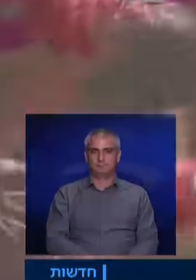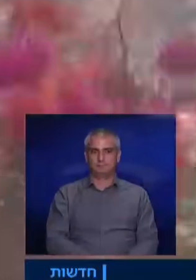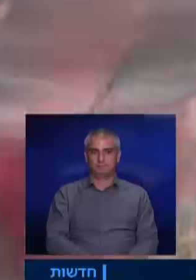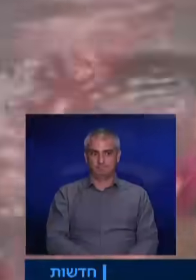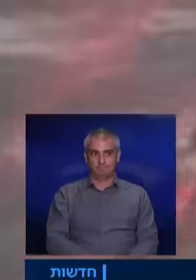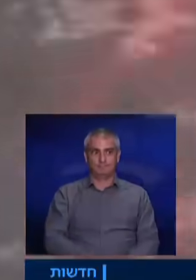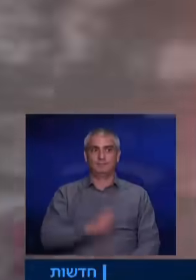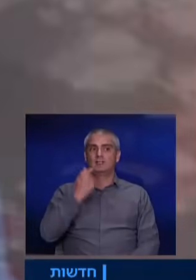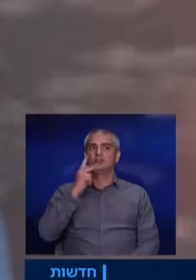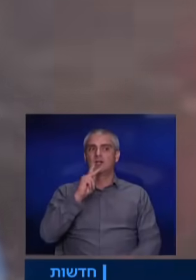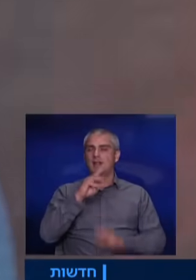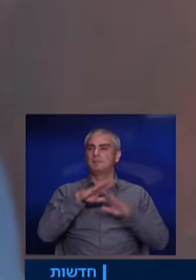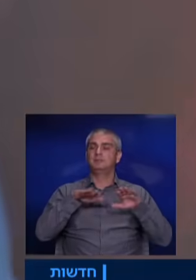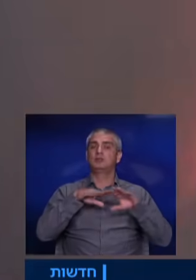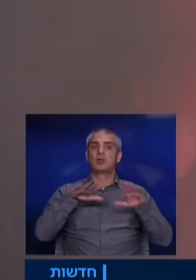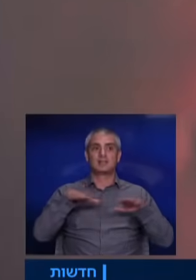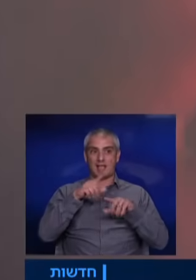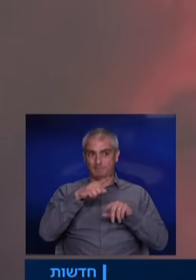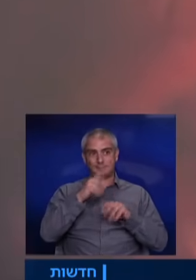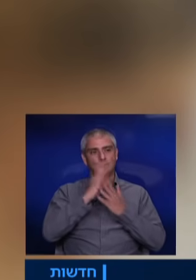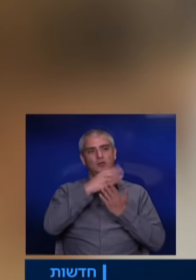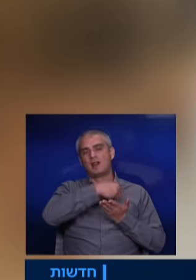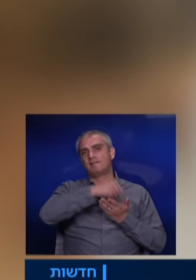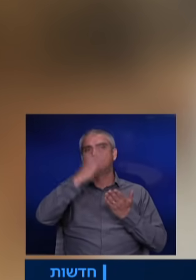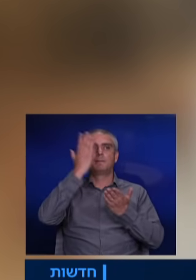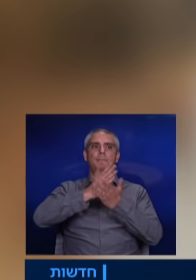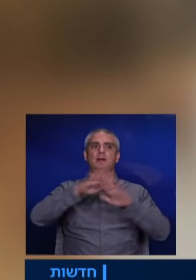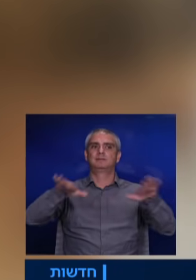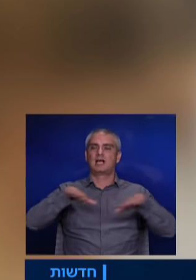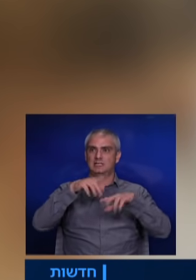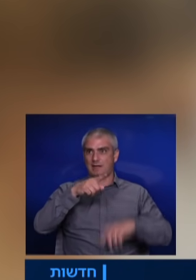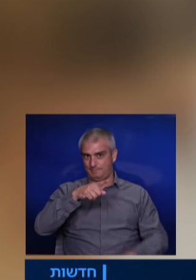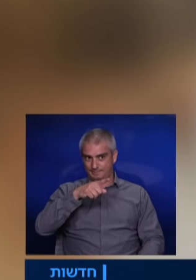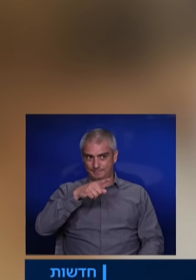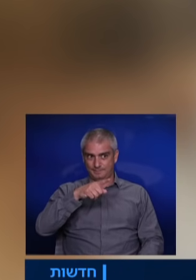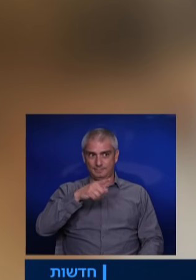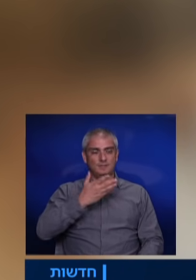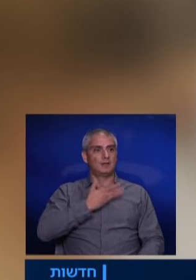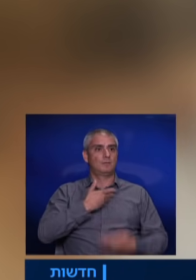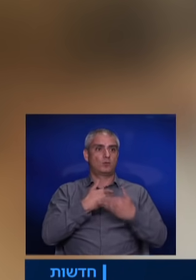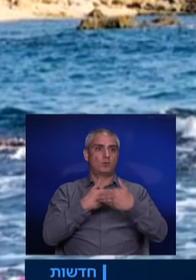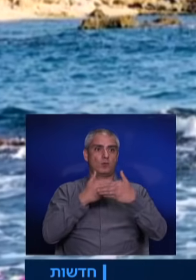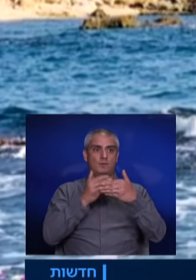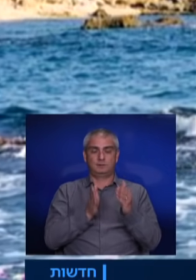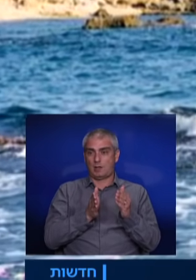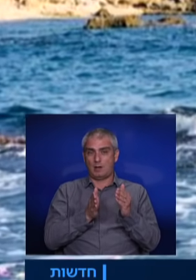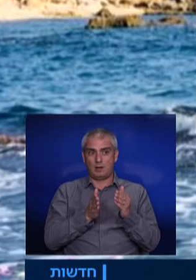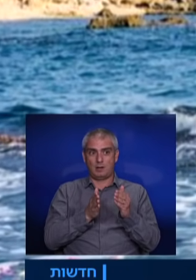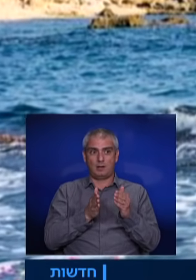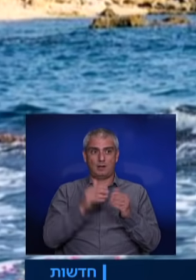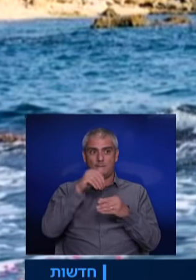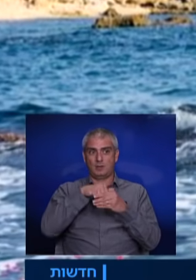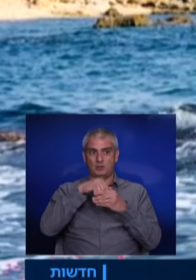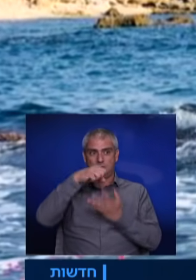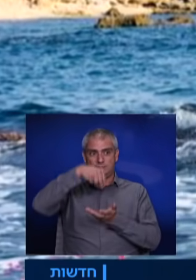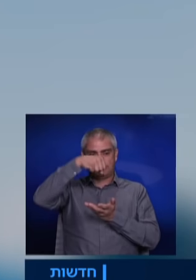גרשון קליין משדות ים ביקש לפזר את האפר שלו בלב ים. קיבלנו קופסת קרטון, בתוכו היה